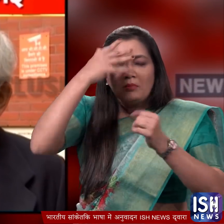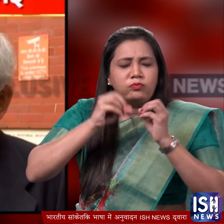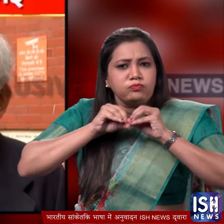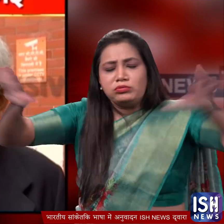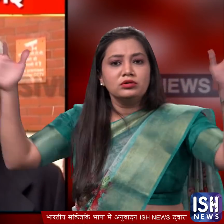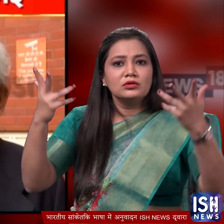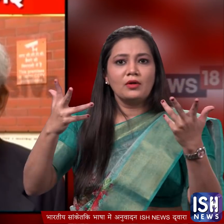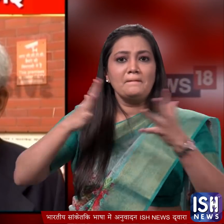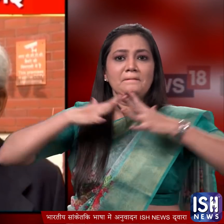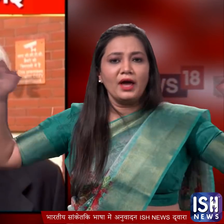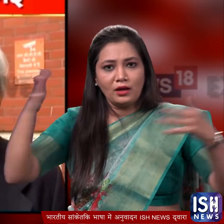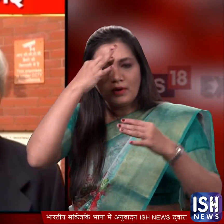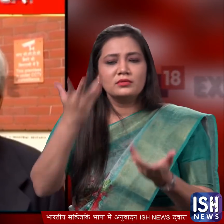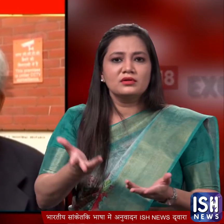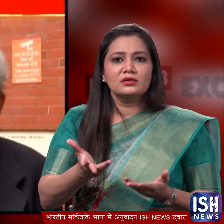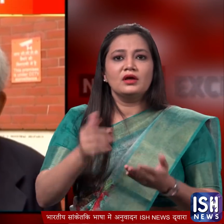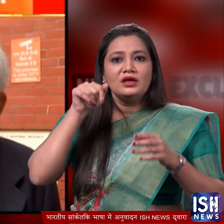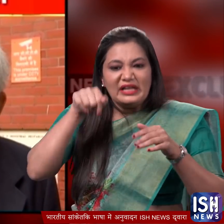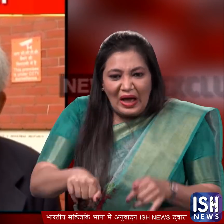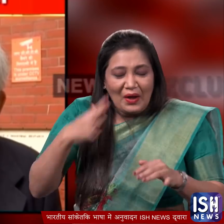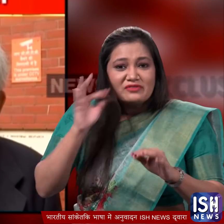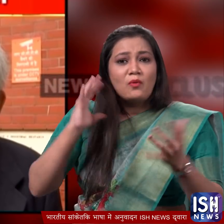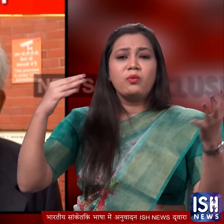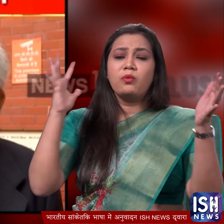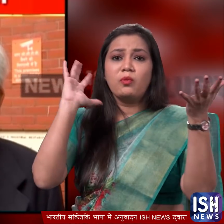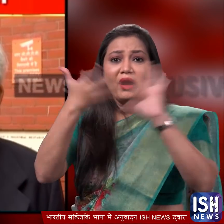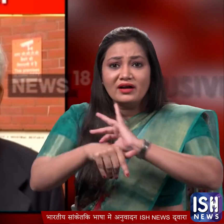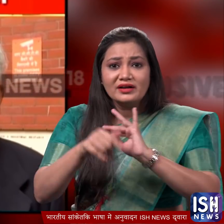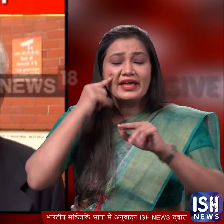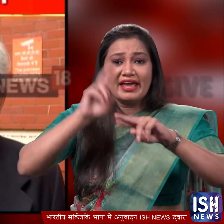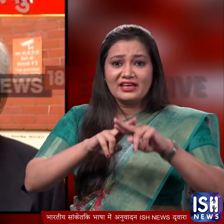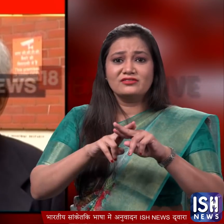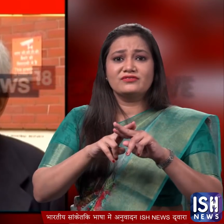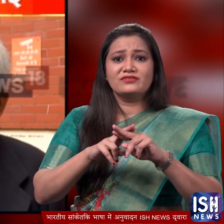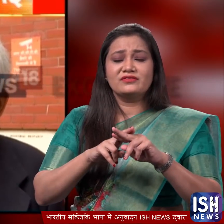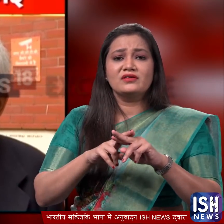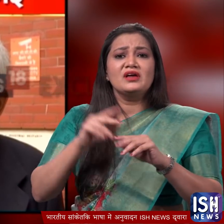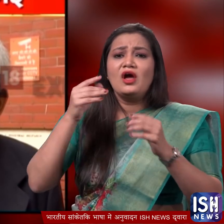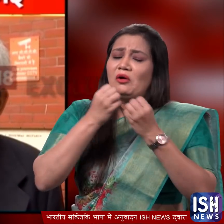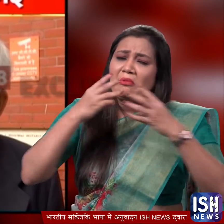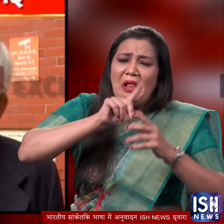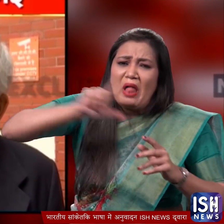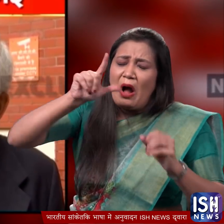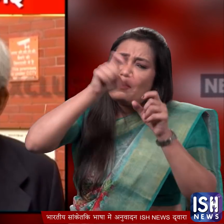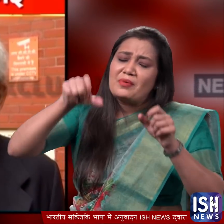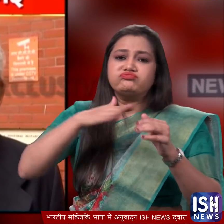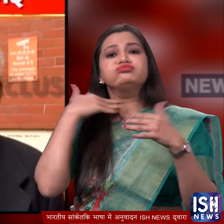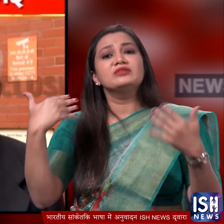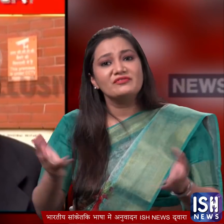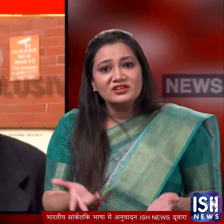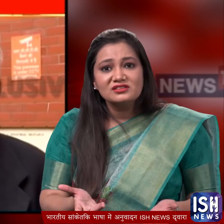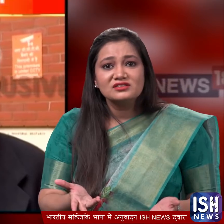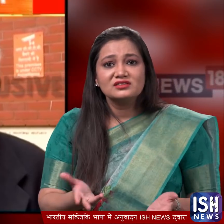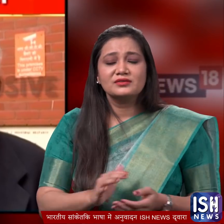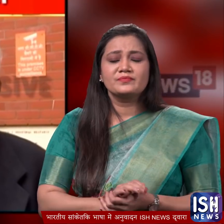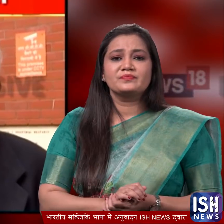बड़े स्तर पे हमारे सामने में खड़ी हुई है और आज के दिन में पूरी दुनिया में अगर देखा जाए तो लाखों में लोगों की इसमें